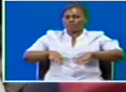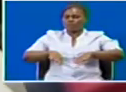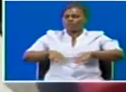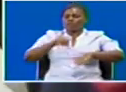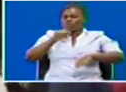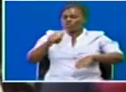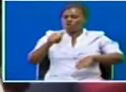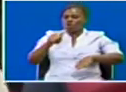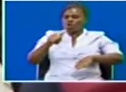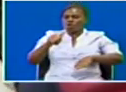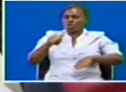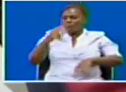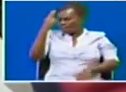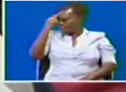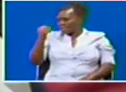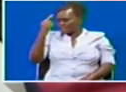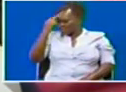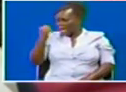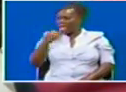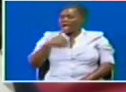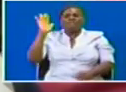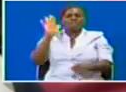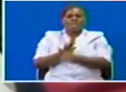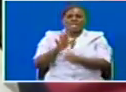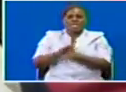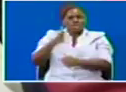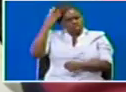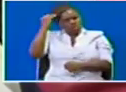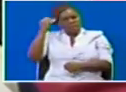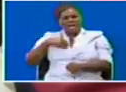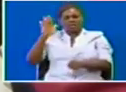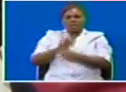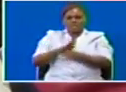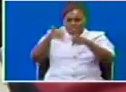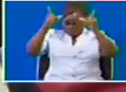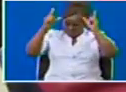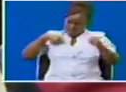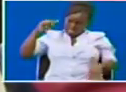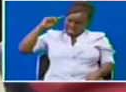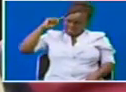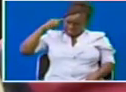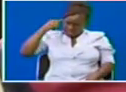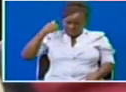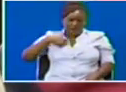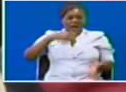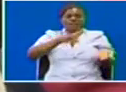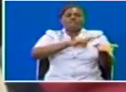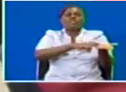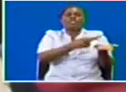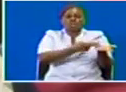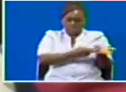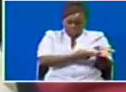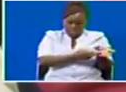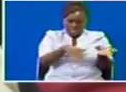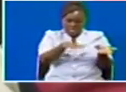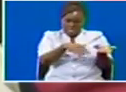sio ng'ombe kama ile wa Masai wako nayo. Sio ng'ombe kama ile wa Somali wako nayo. Ile mimi naangalia ni kwamba kuna rasilimali ambazo ziko katika